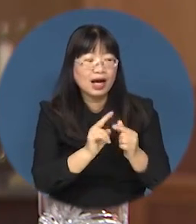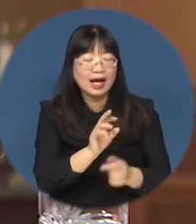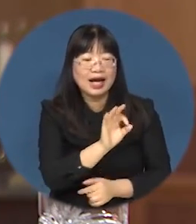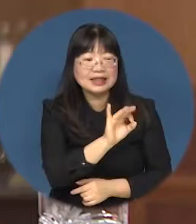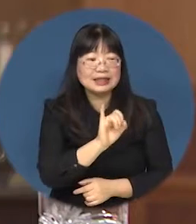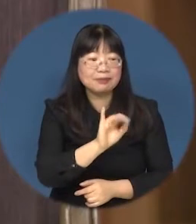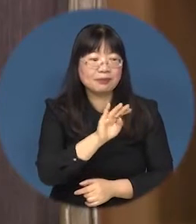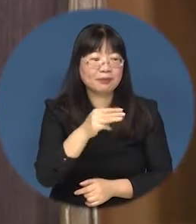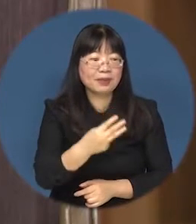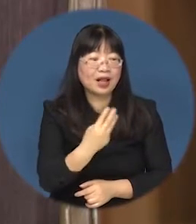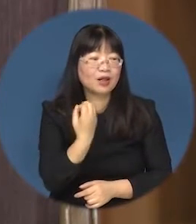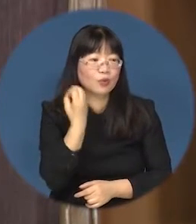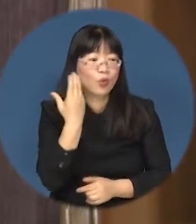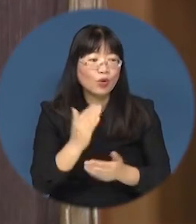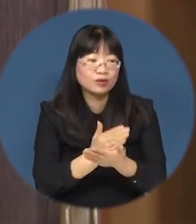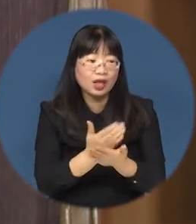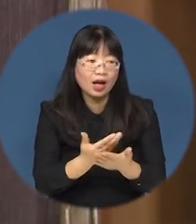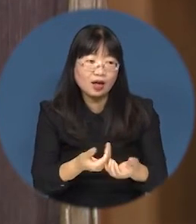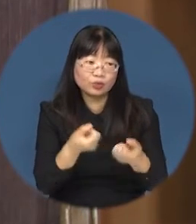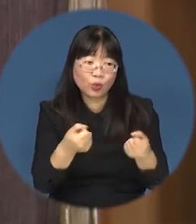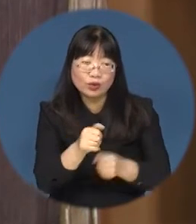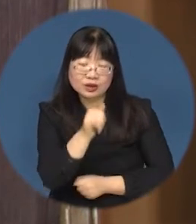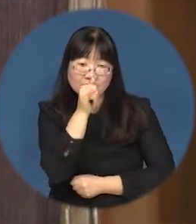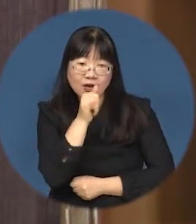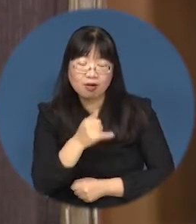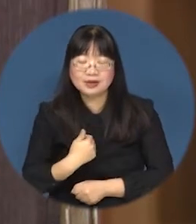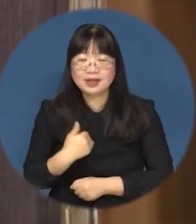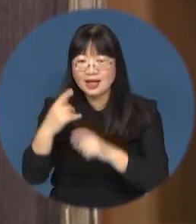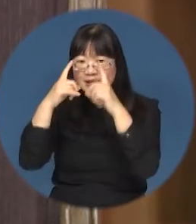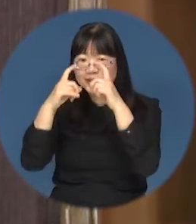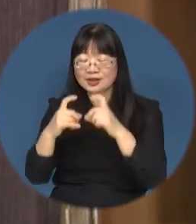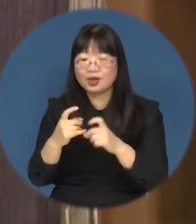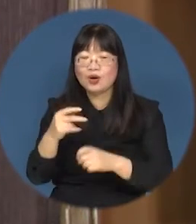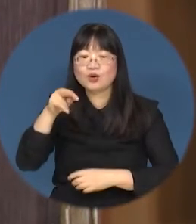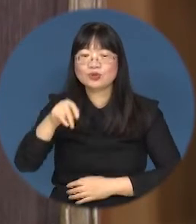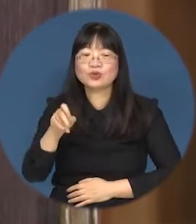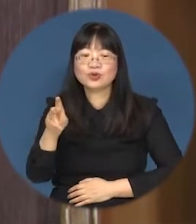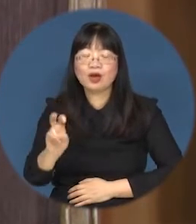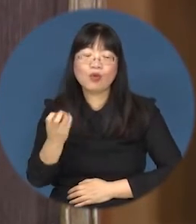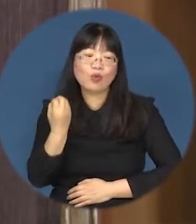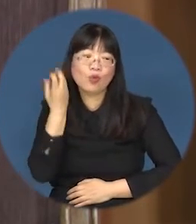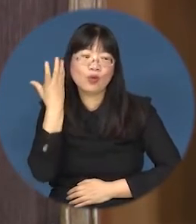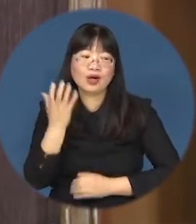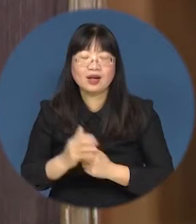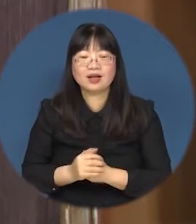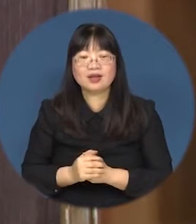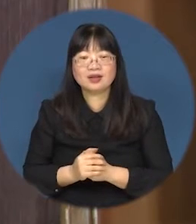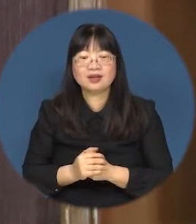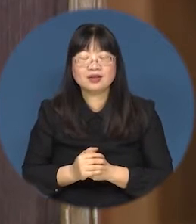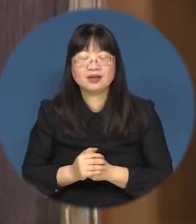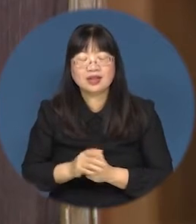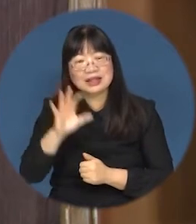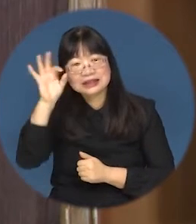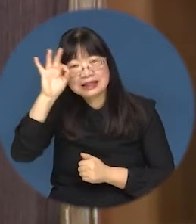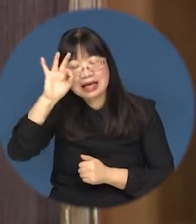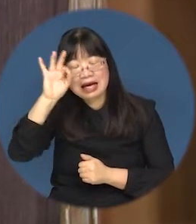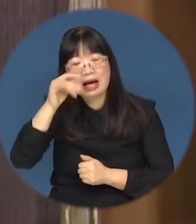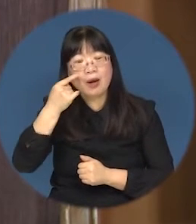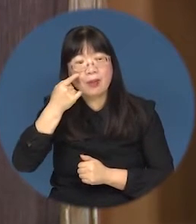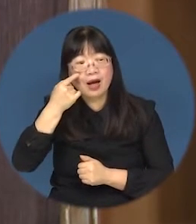고래로 나뉘어요? 예, 나뉘어집니다. 이제 그 제가 찍는 혹등고래는 수염 고래입니다. 그 이제